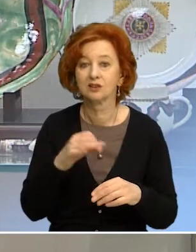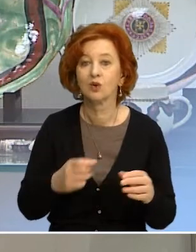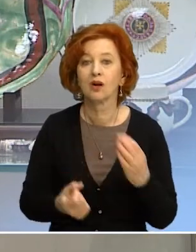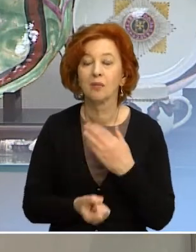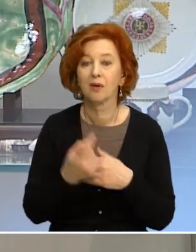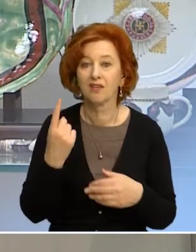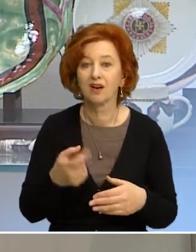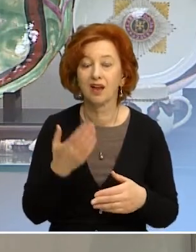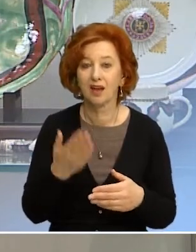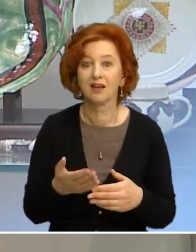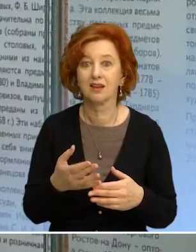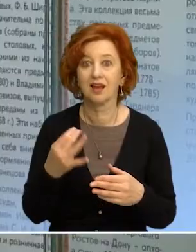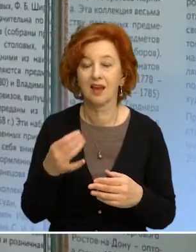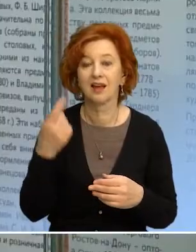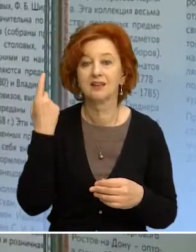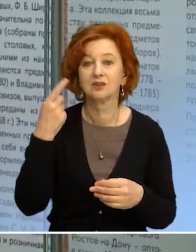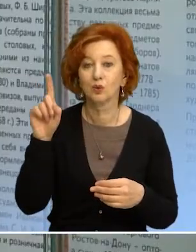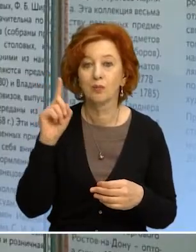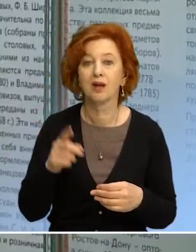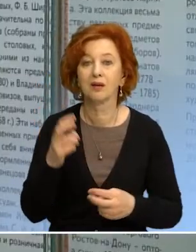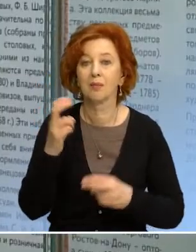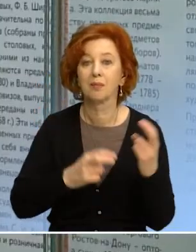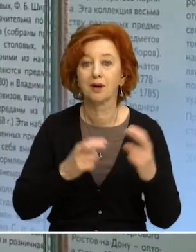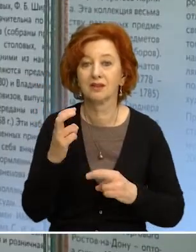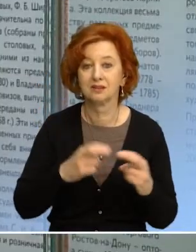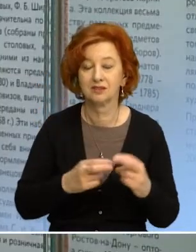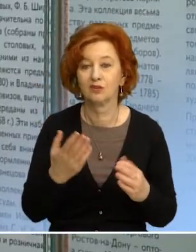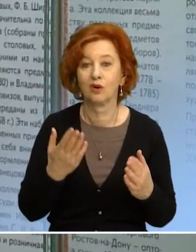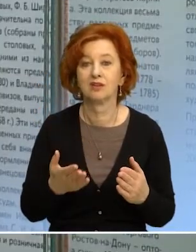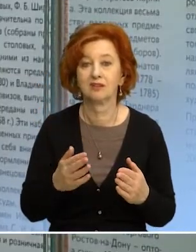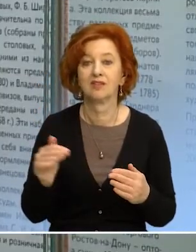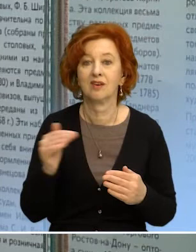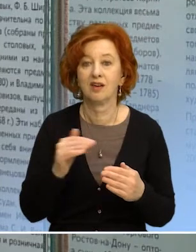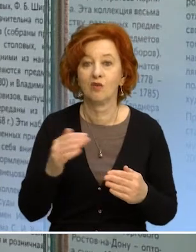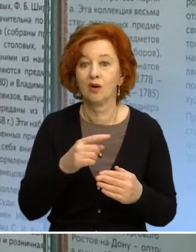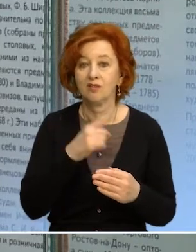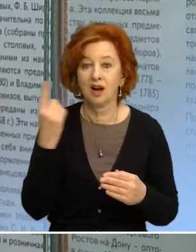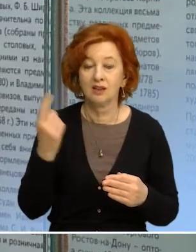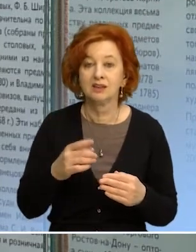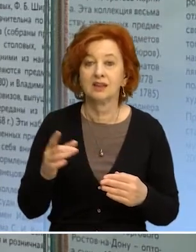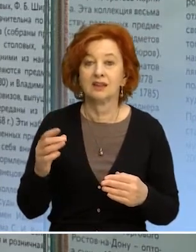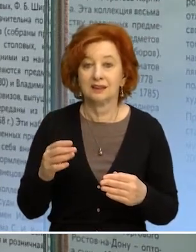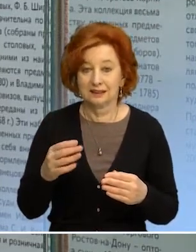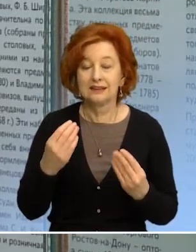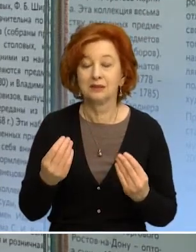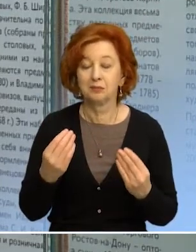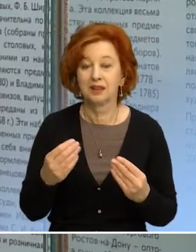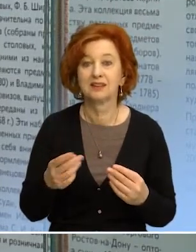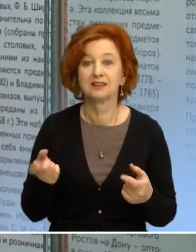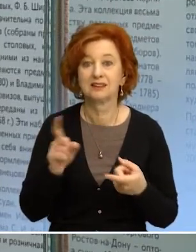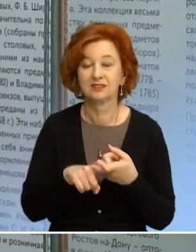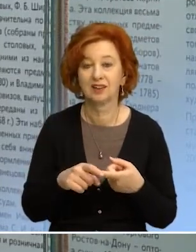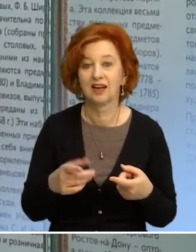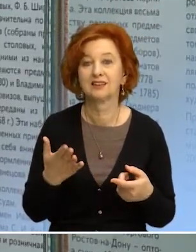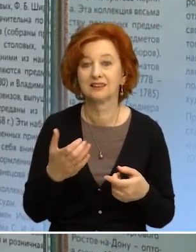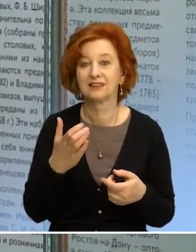с появлением и изобретением производства фарфора в Российской империи. Связана